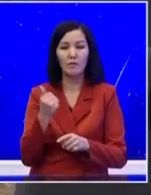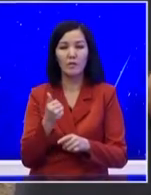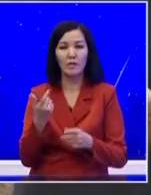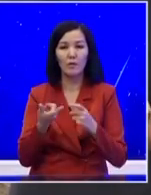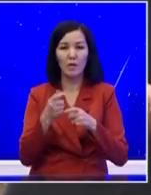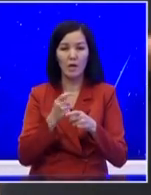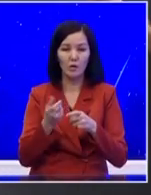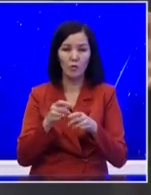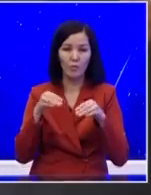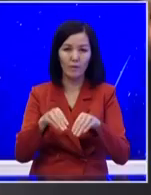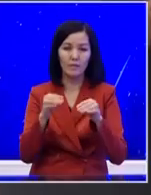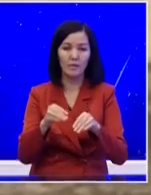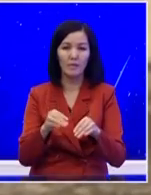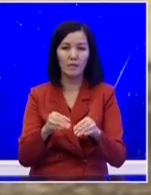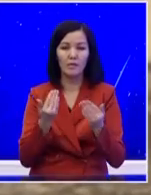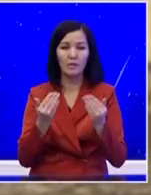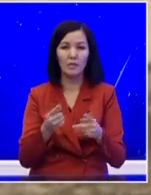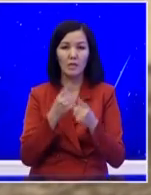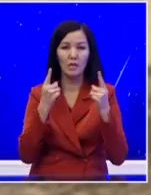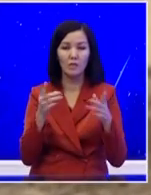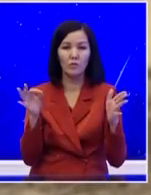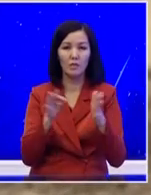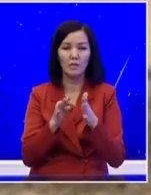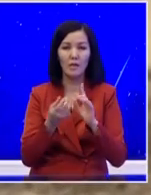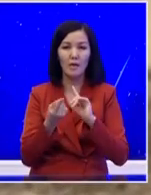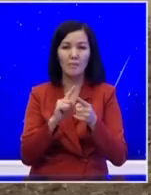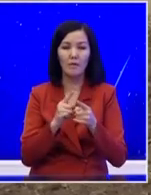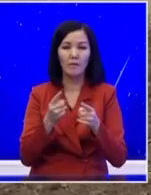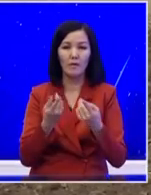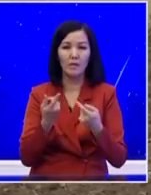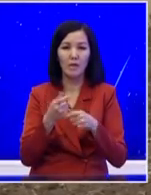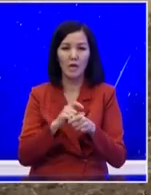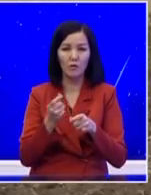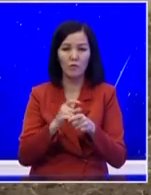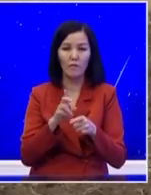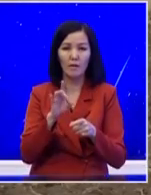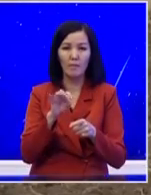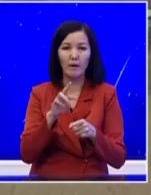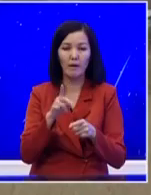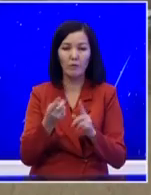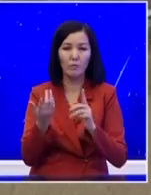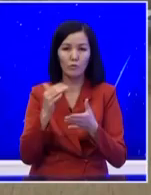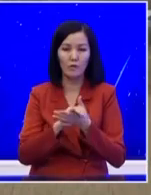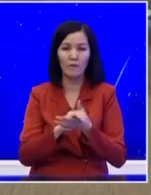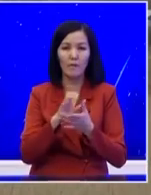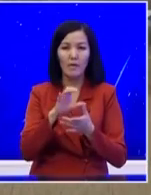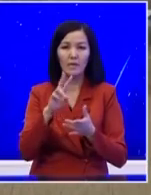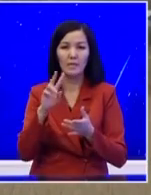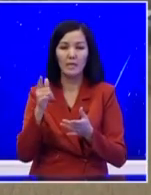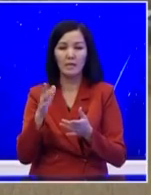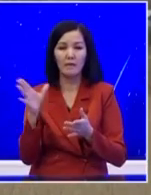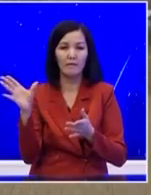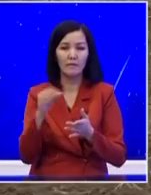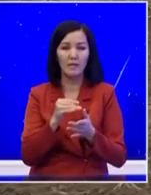картофеля. Фермеры района преследуют грандиозные цели – превратить местное картофелеводство в бренд, узнаваемый по всему СНГ. И все предпосылки